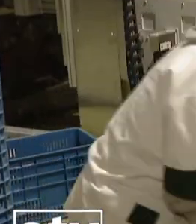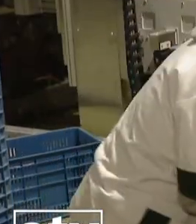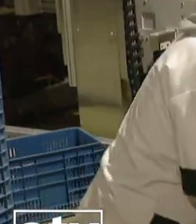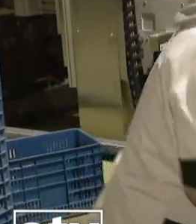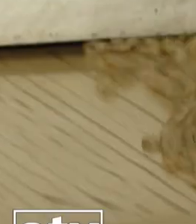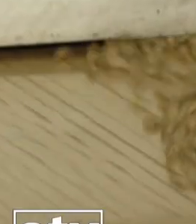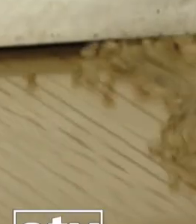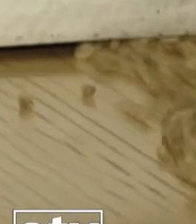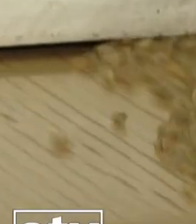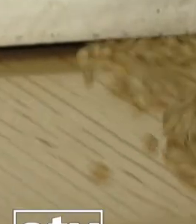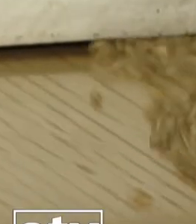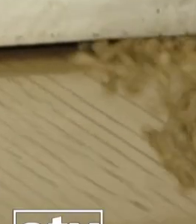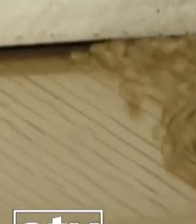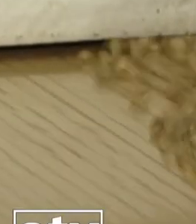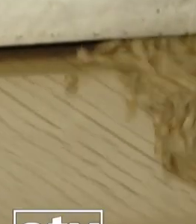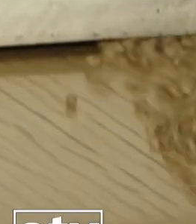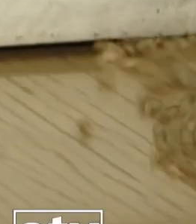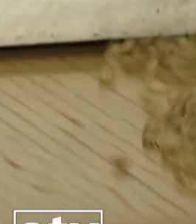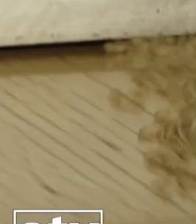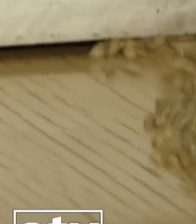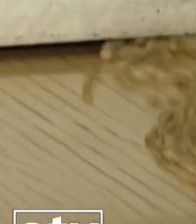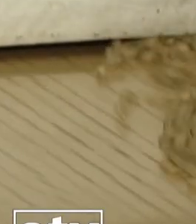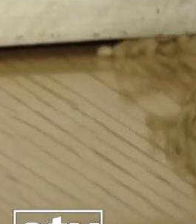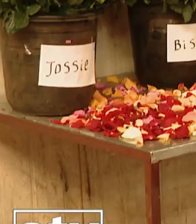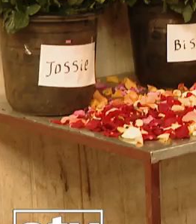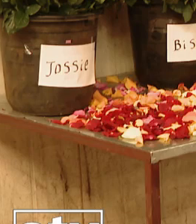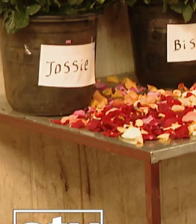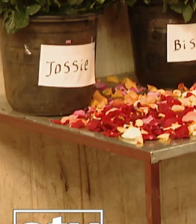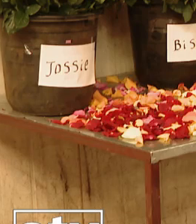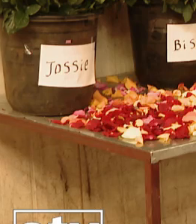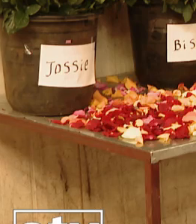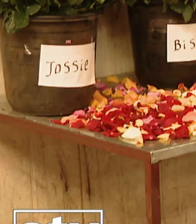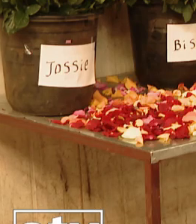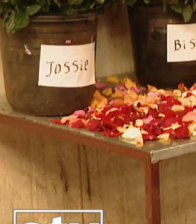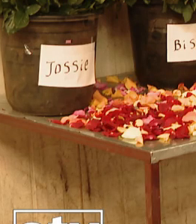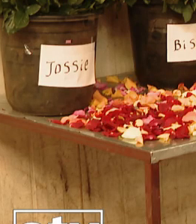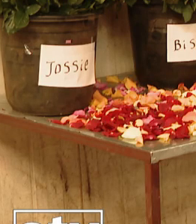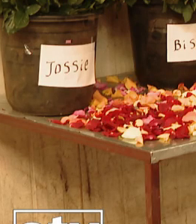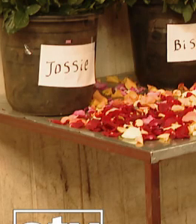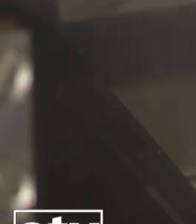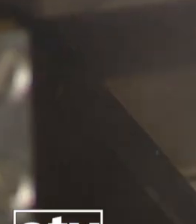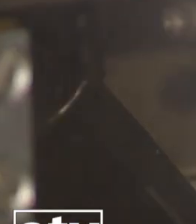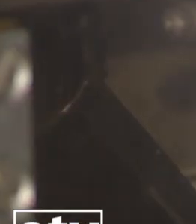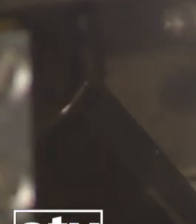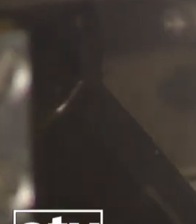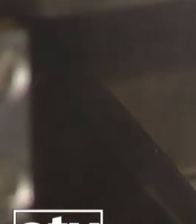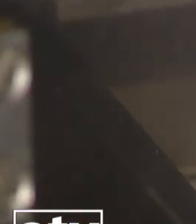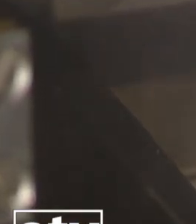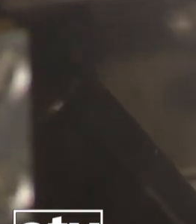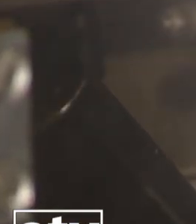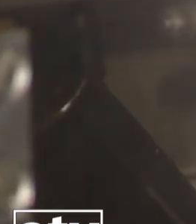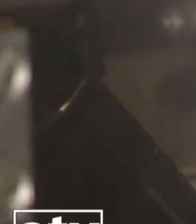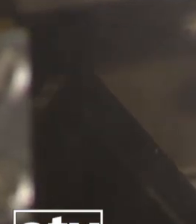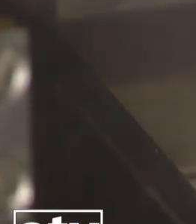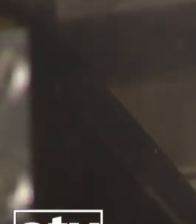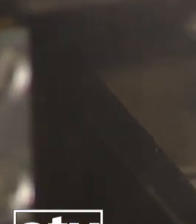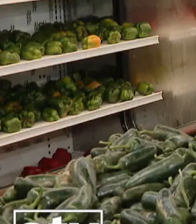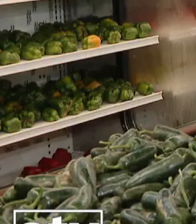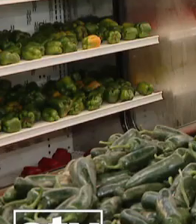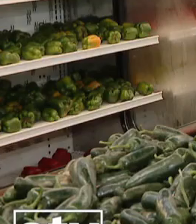سراتنيوچاچن ب 35 درجيتوچ يا امرتوتن مرت لغبي اقربو 8 بليون